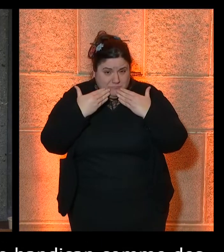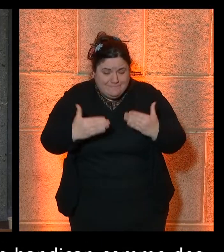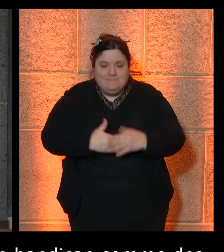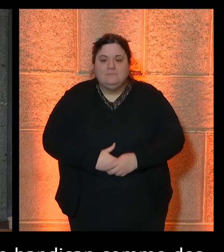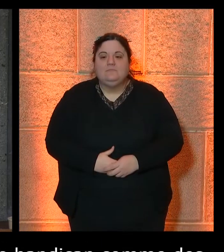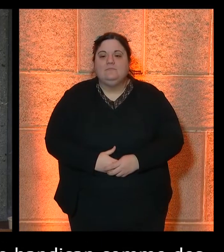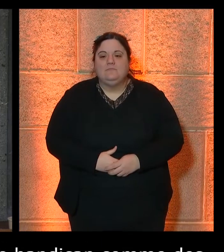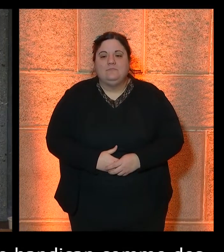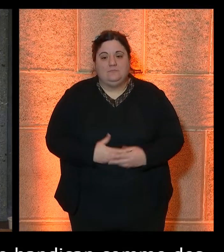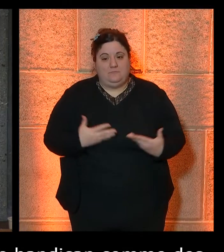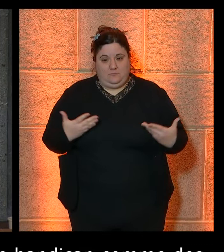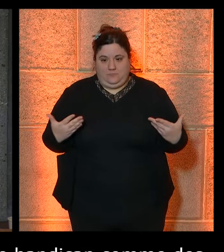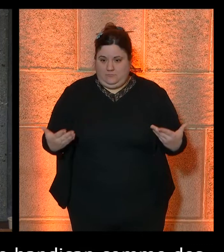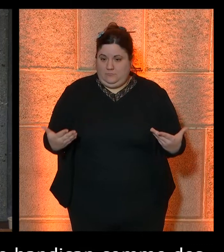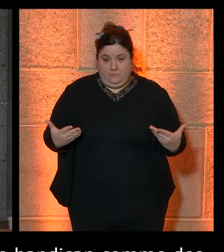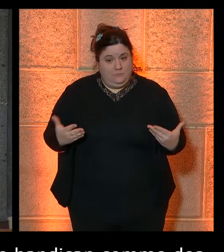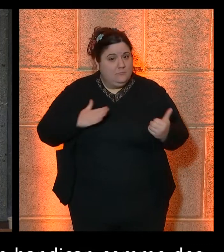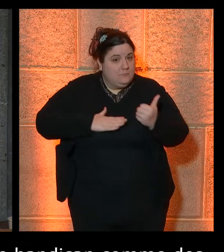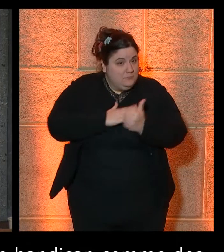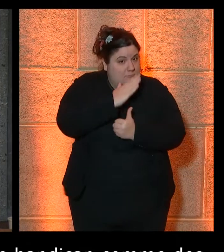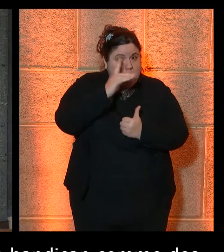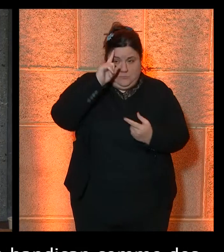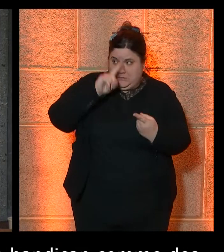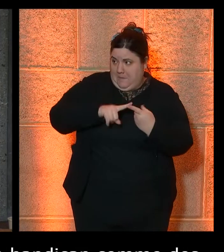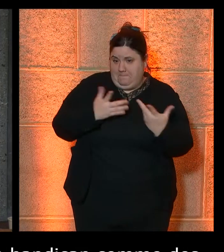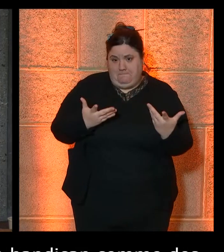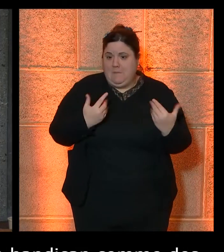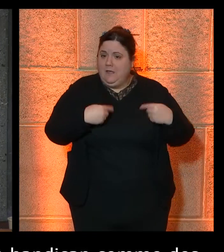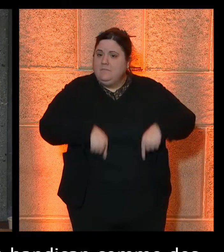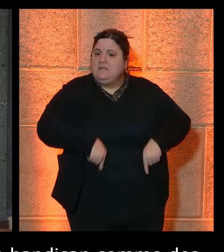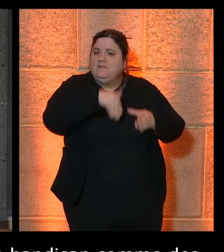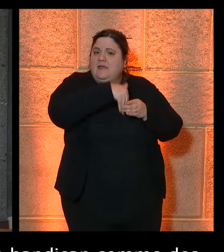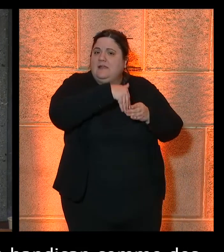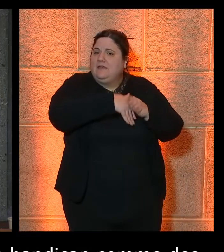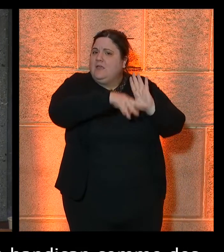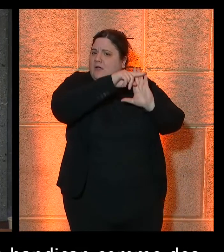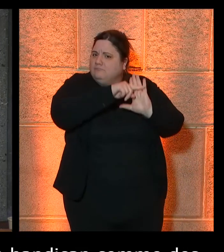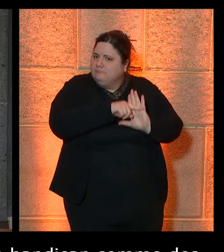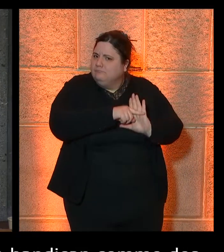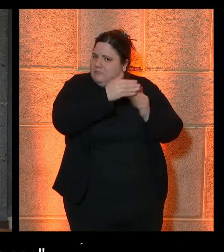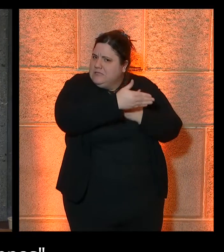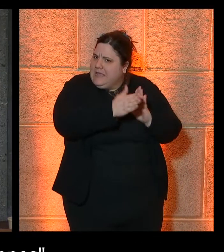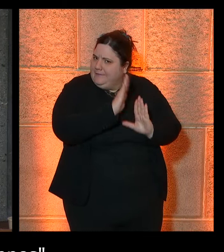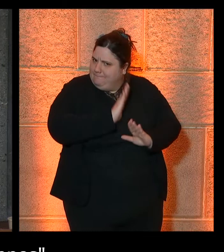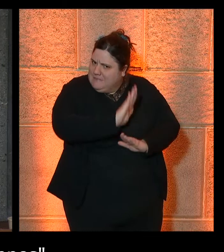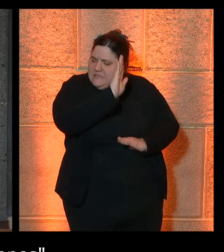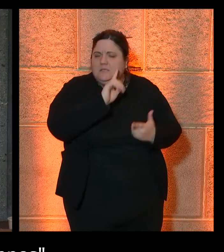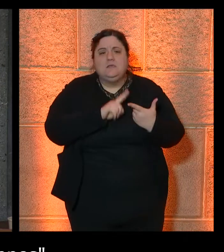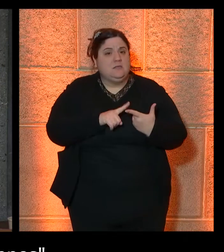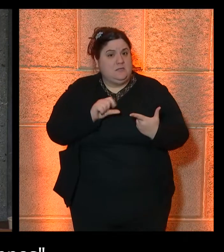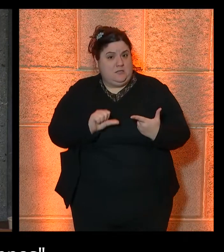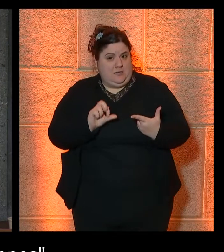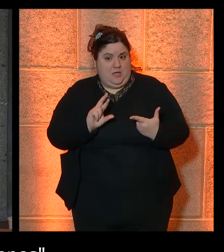avons parlé du cadre posé par le ministère de l'Intérieur. Nous avons vu avec l'ARCOM